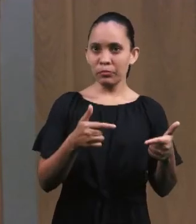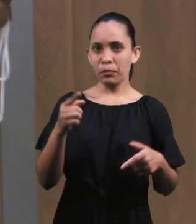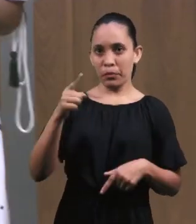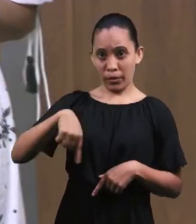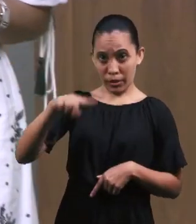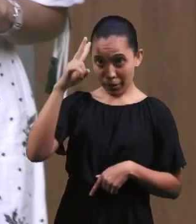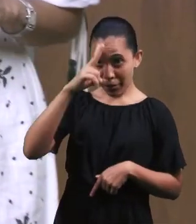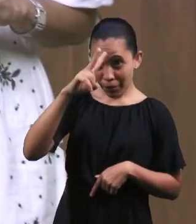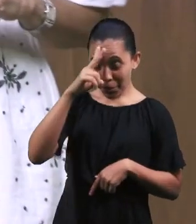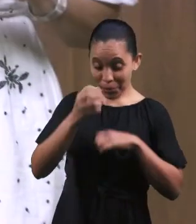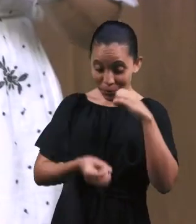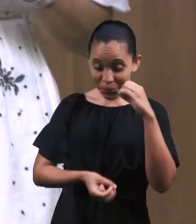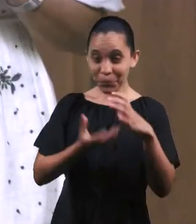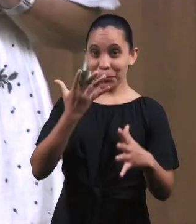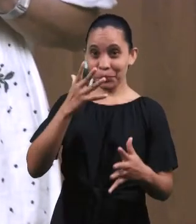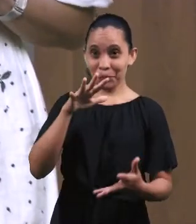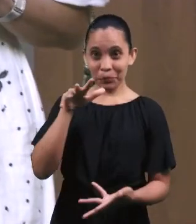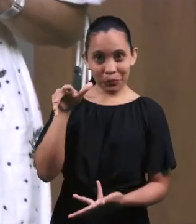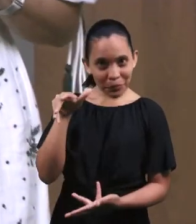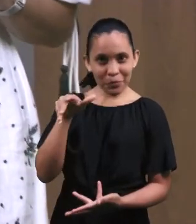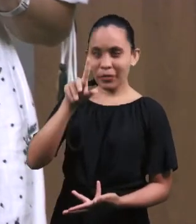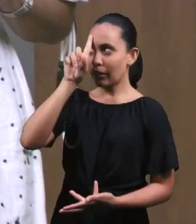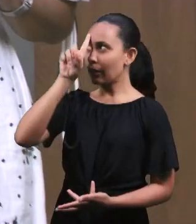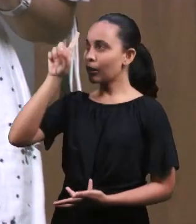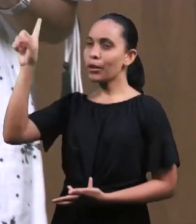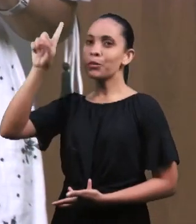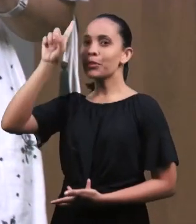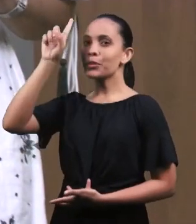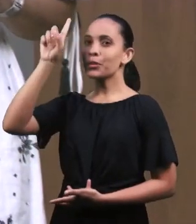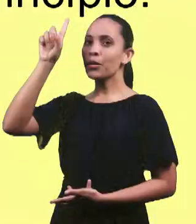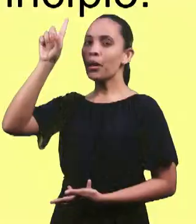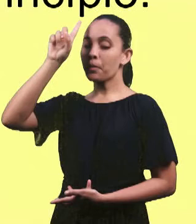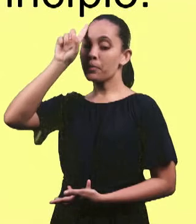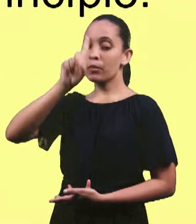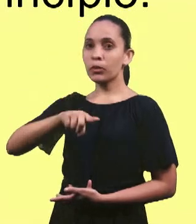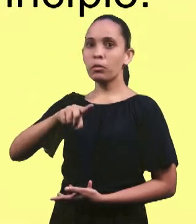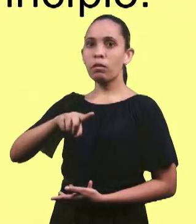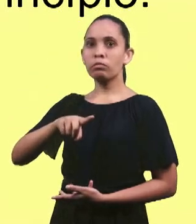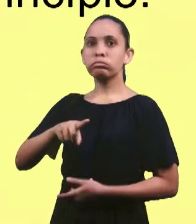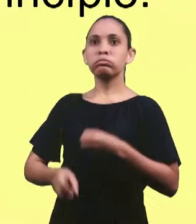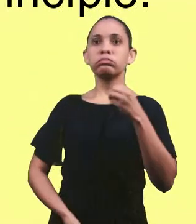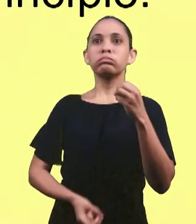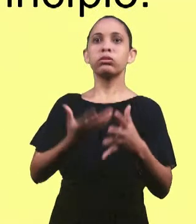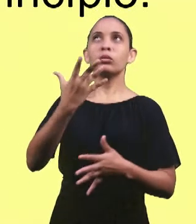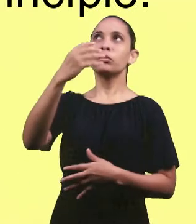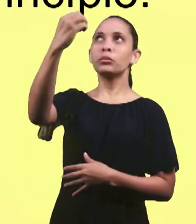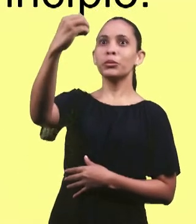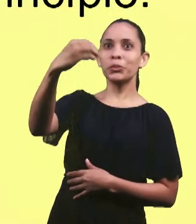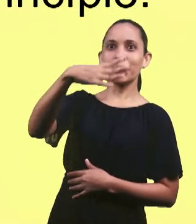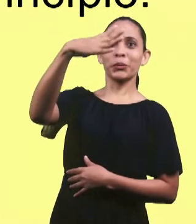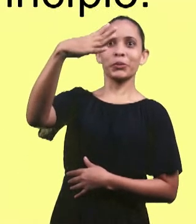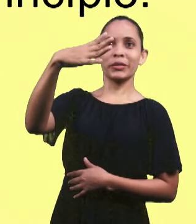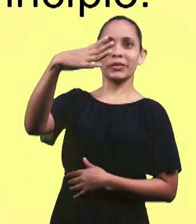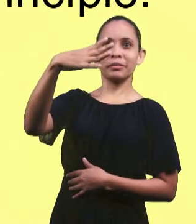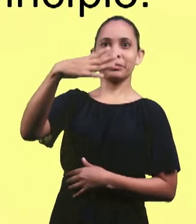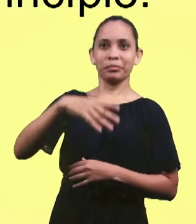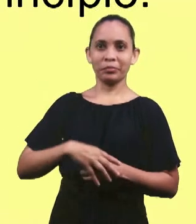création? Dans la création, Dieu a dit qu'il y ait la lumière et la lumière fut. Dieu a